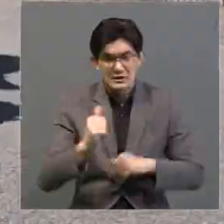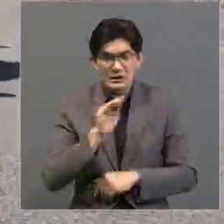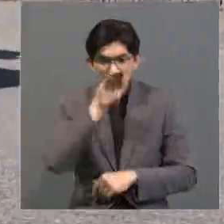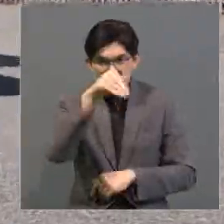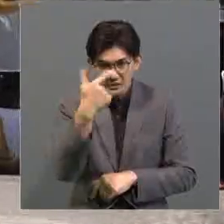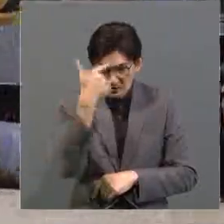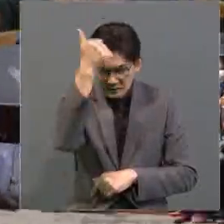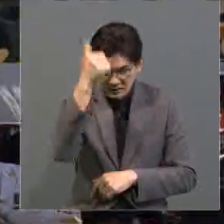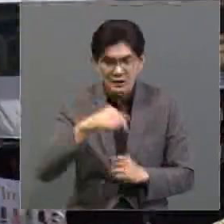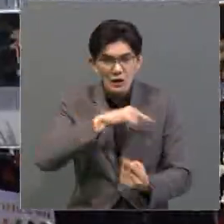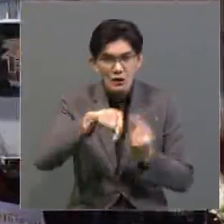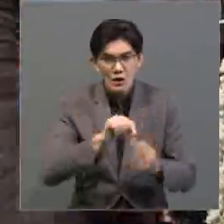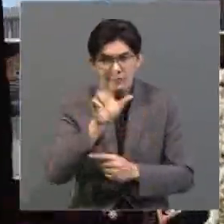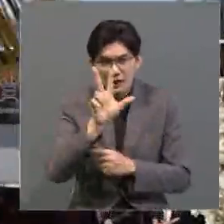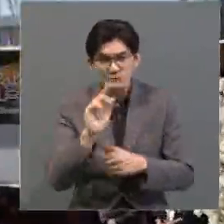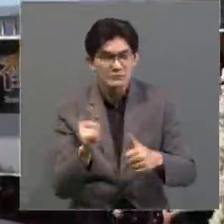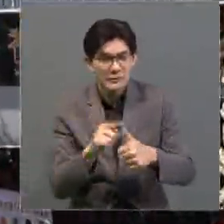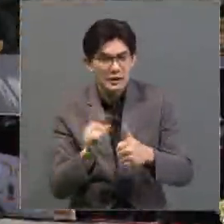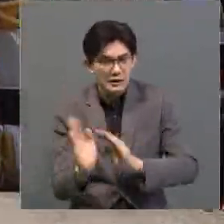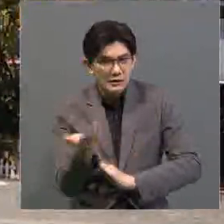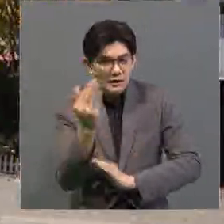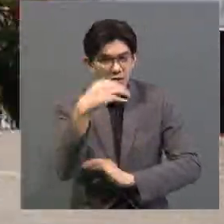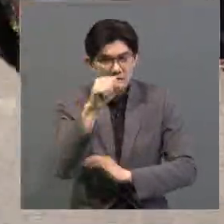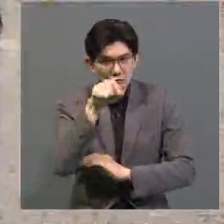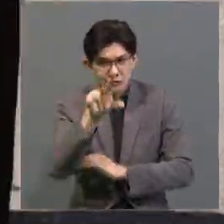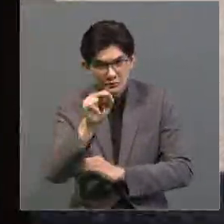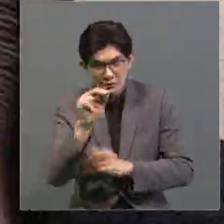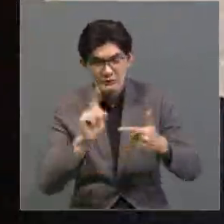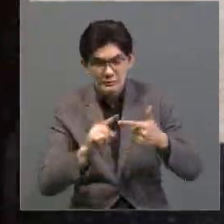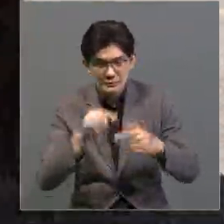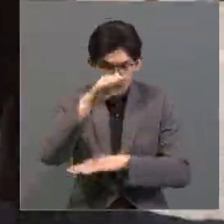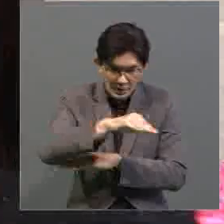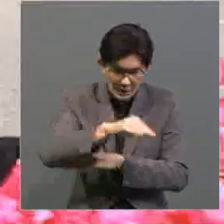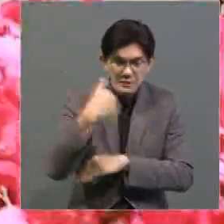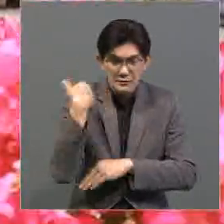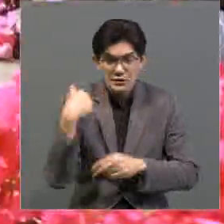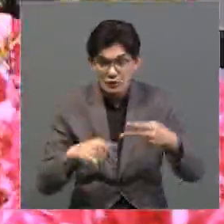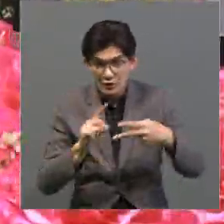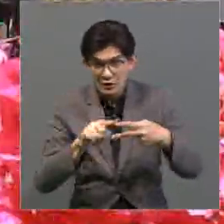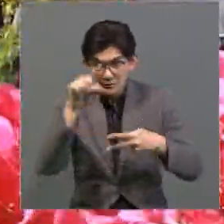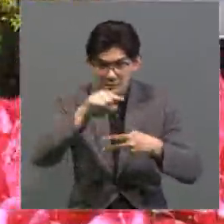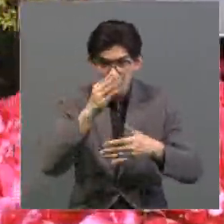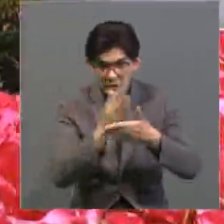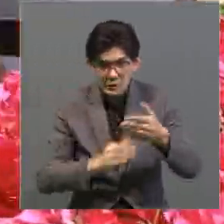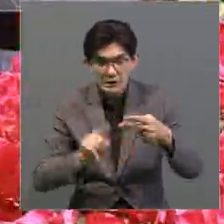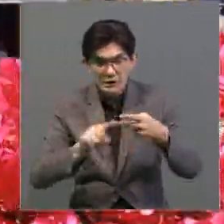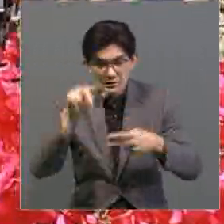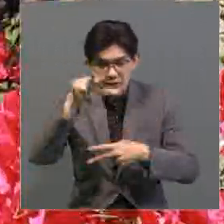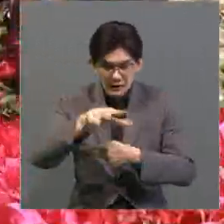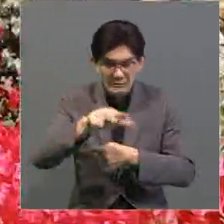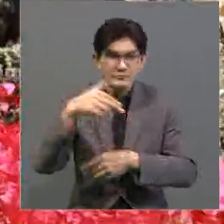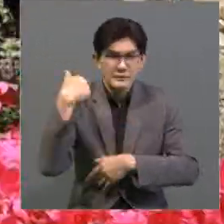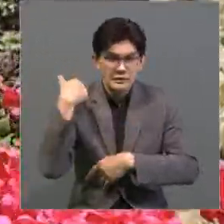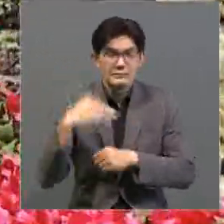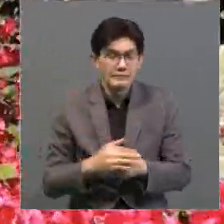นี่ยเขาจัดแสดงวันละ3รอบก็คือรอบเช้า 10:30 รอบบ่ายมี2รอบค่ะก็คือตอน 13:30 แล้วก็